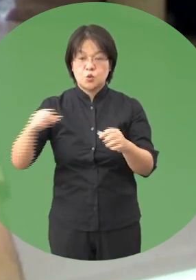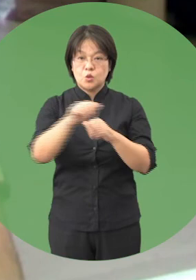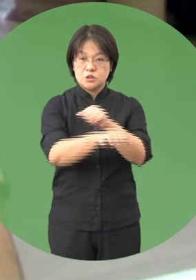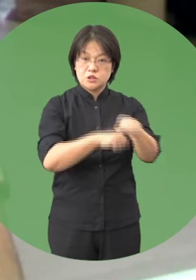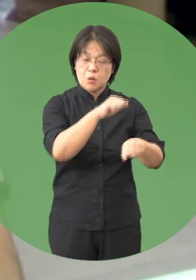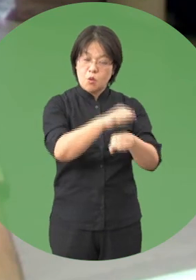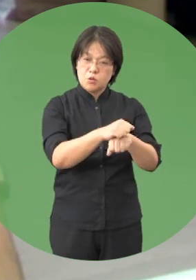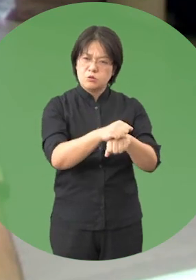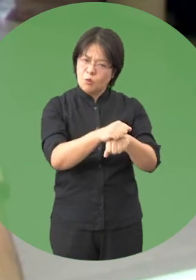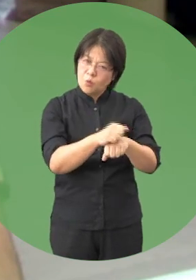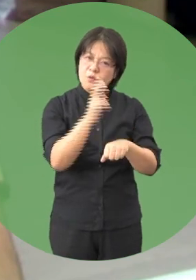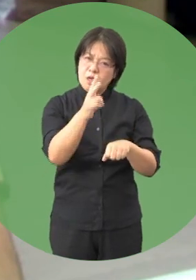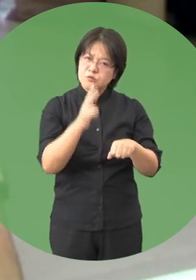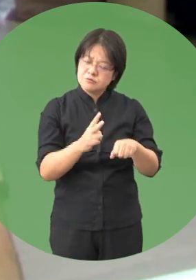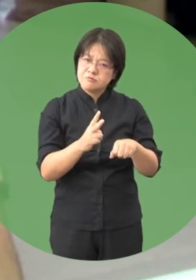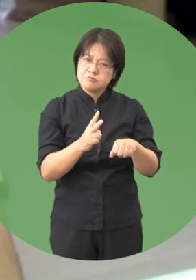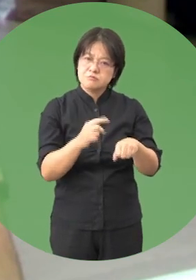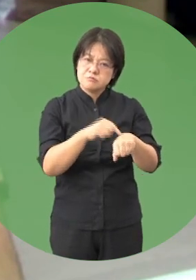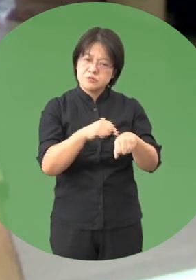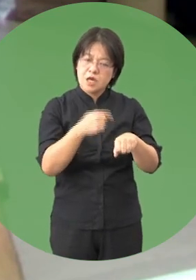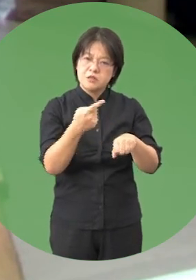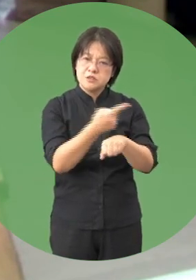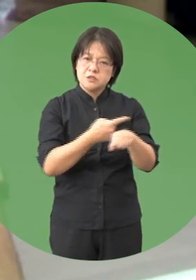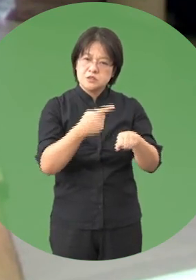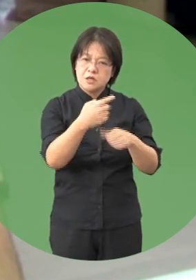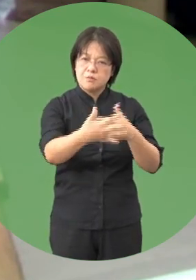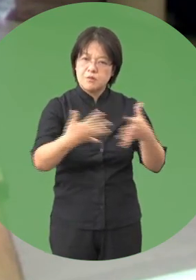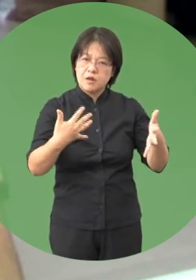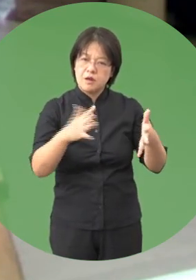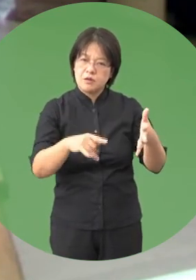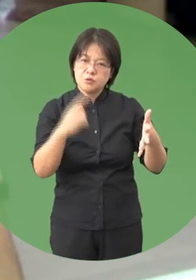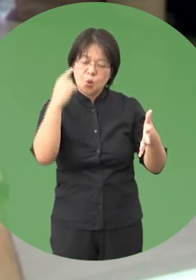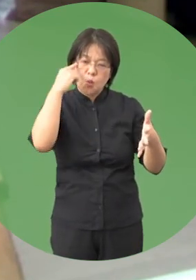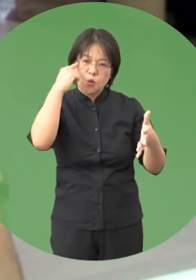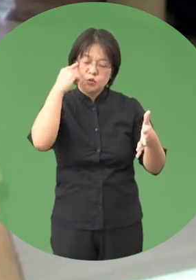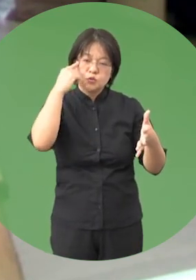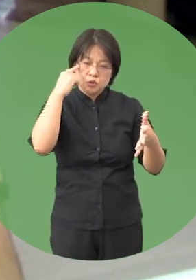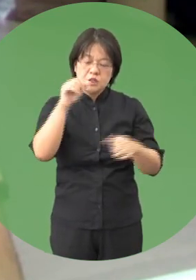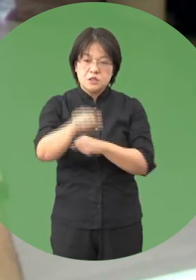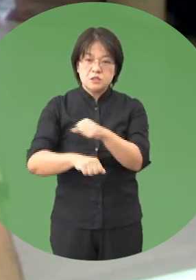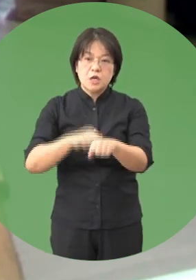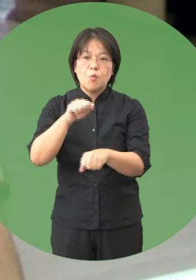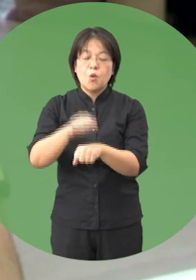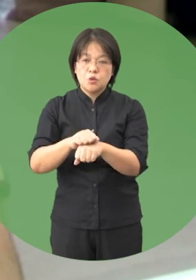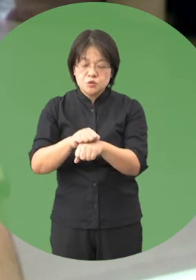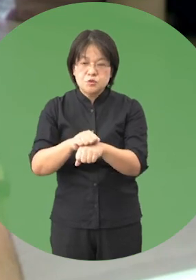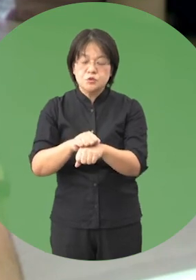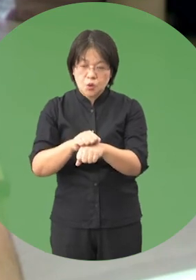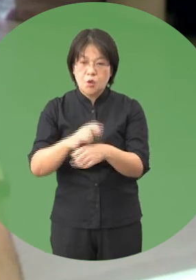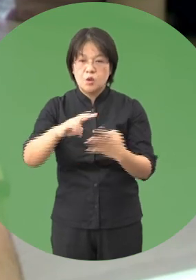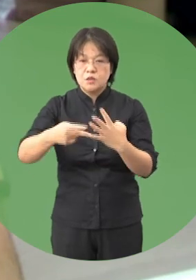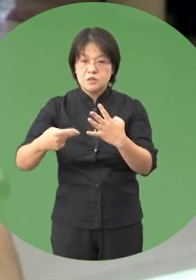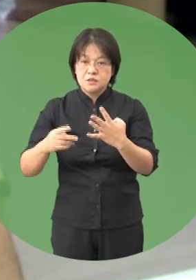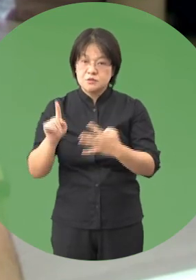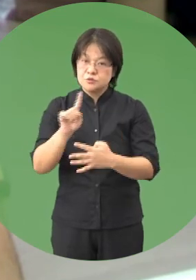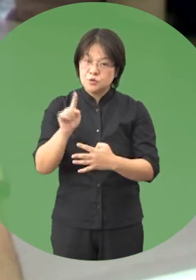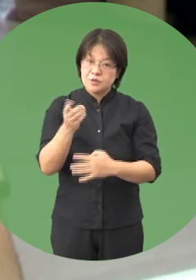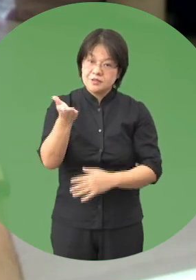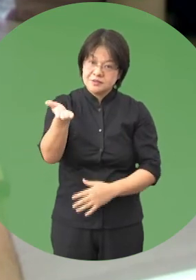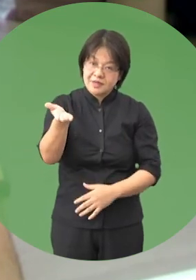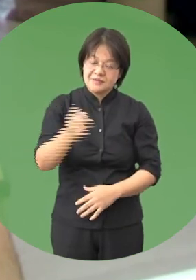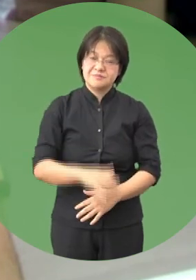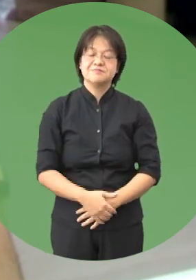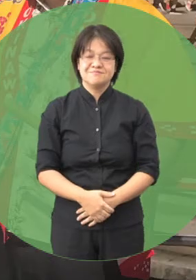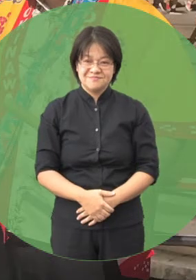確か1時間の子だと思いますがそちらの気候はいかがですかはい心地